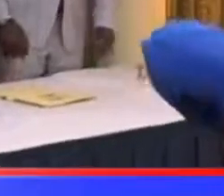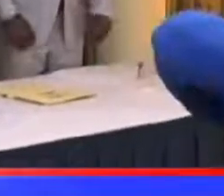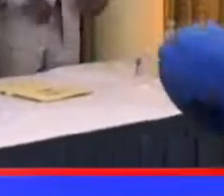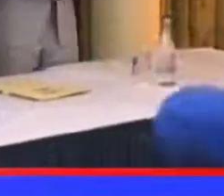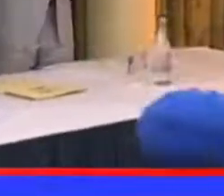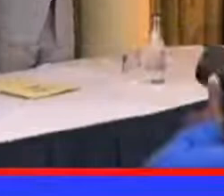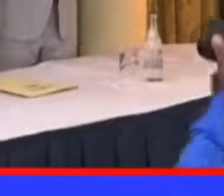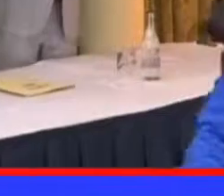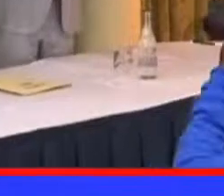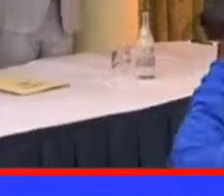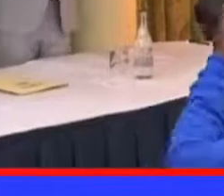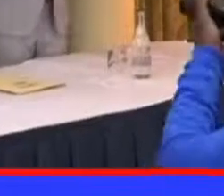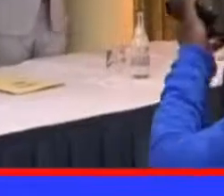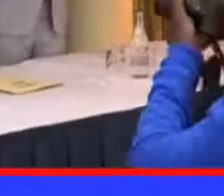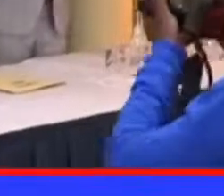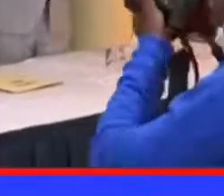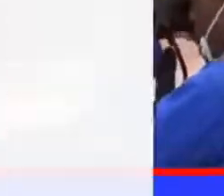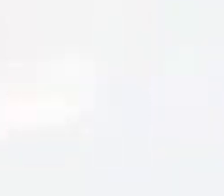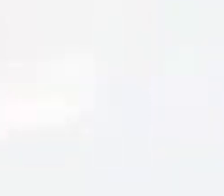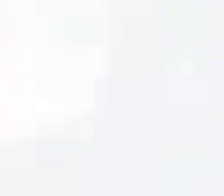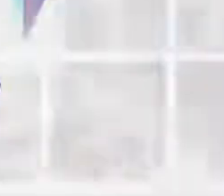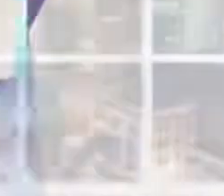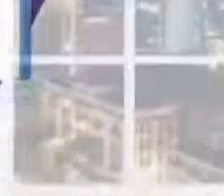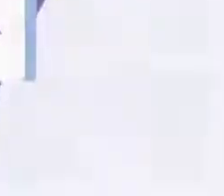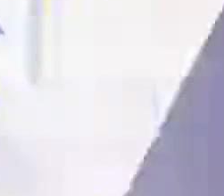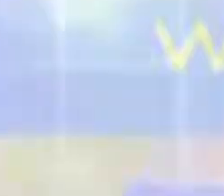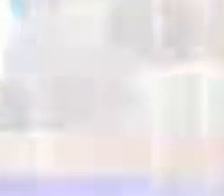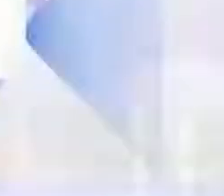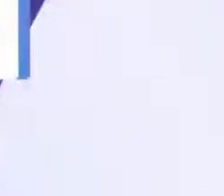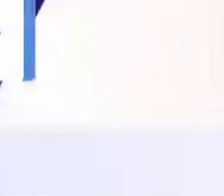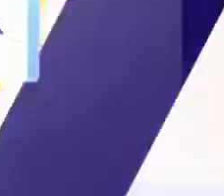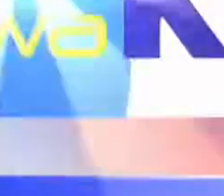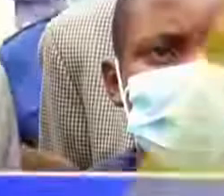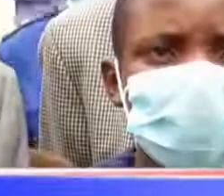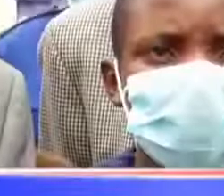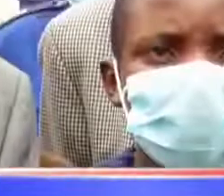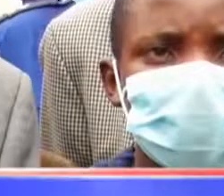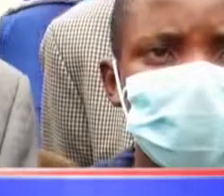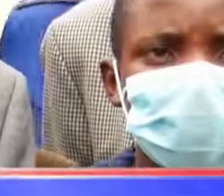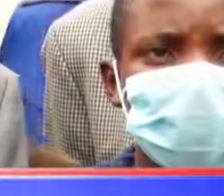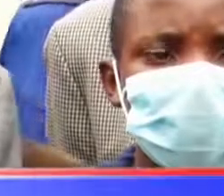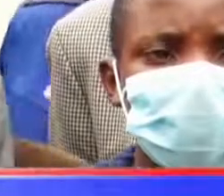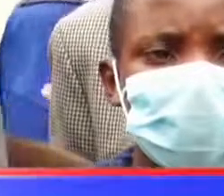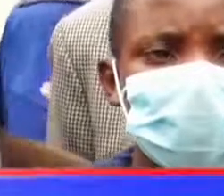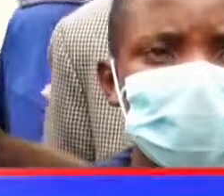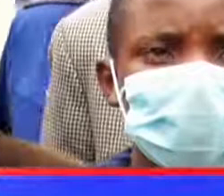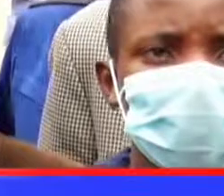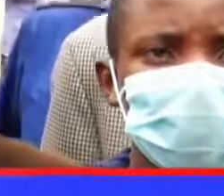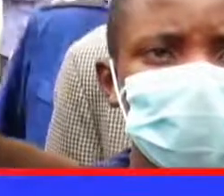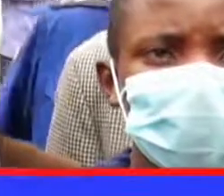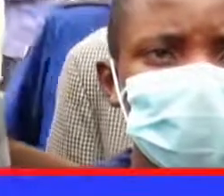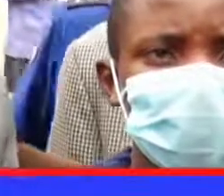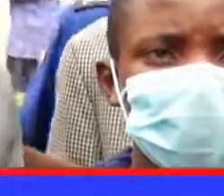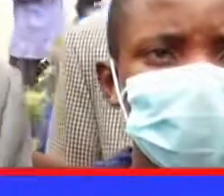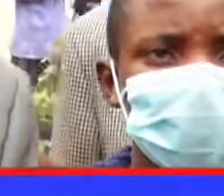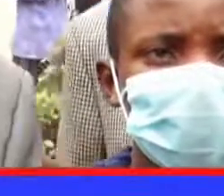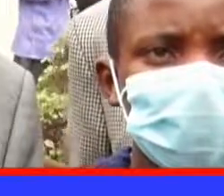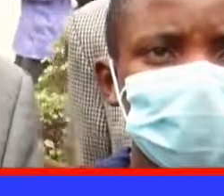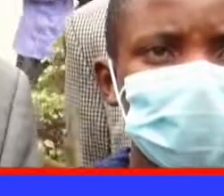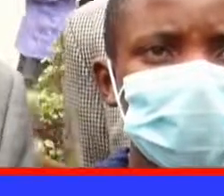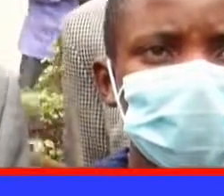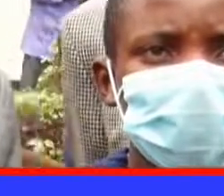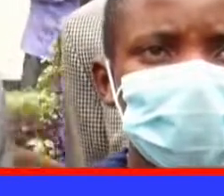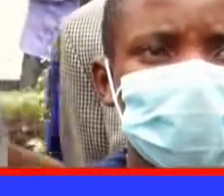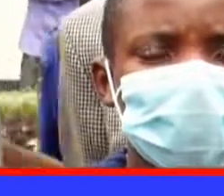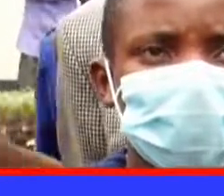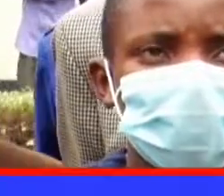wataongezewa mishahara, yasema tume ya SRC. Stop making noise and encourage your children, because quite a